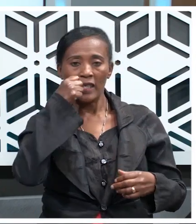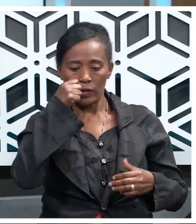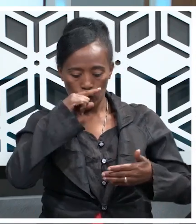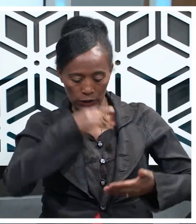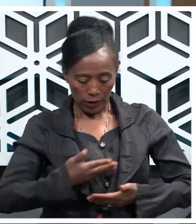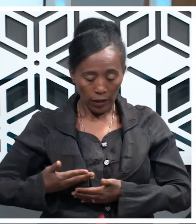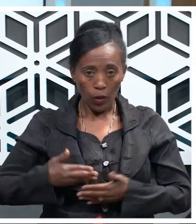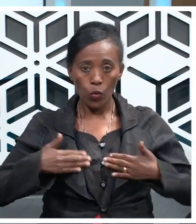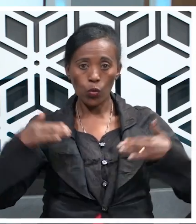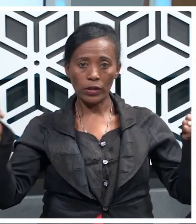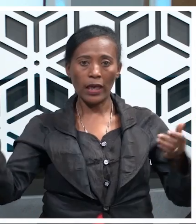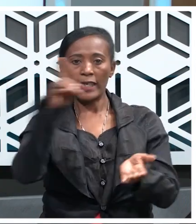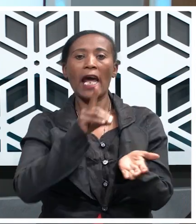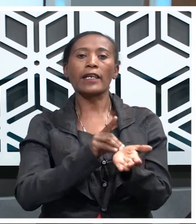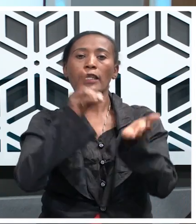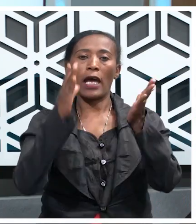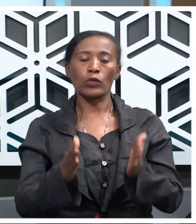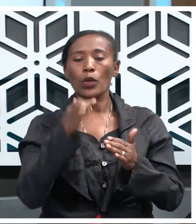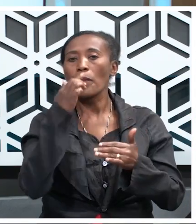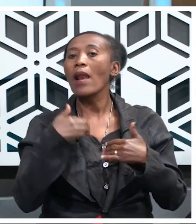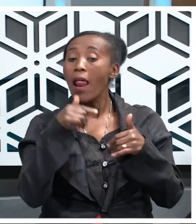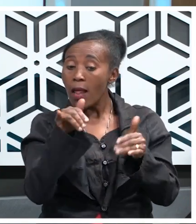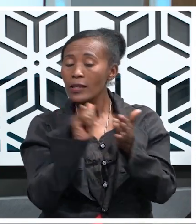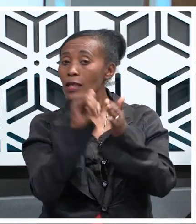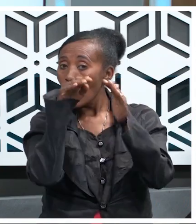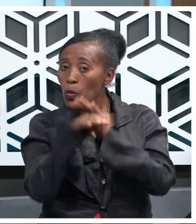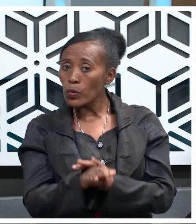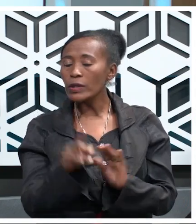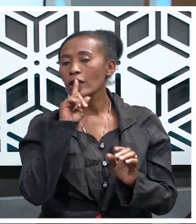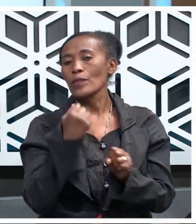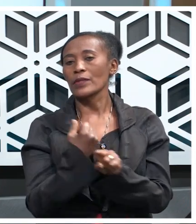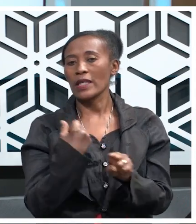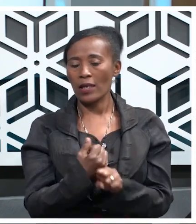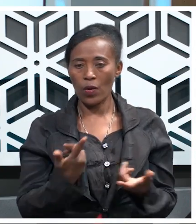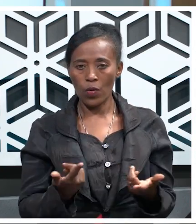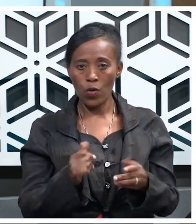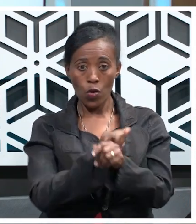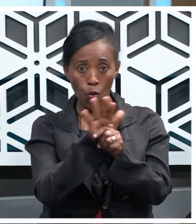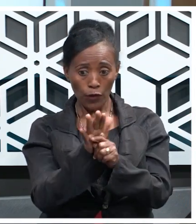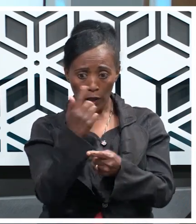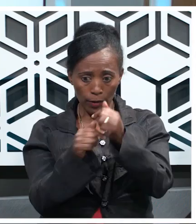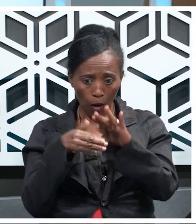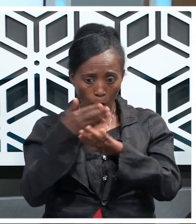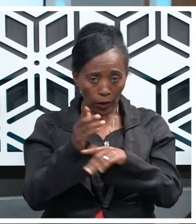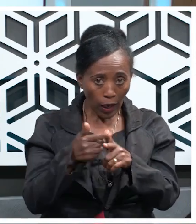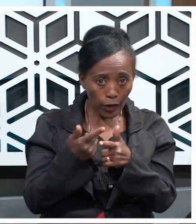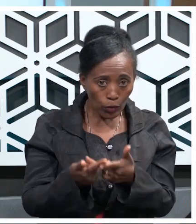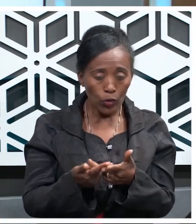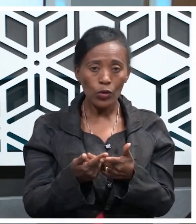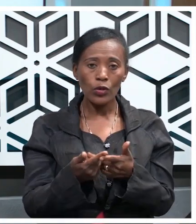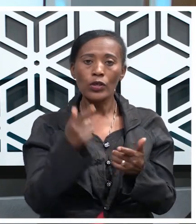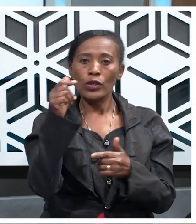ውስጥ የሴቶች ህጻናት ወጣቶች ዳይሬክቶሬት የሚባል አለ። እዛ ውስጥ እንደምሳራው ኮቪድ ከተከሰተ በኋላ